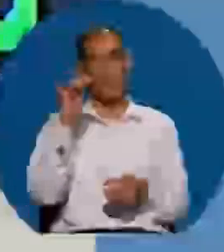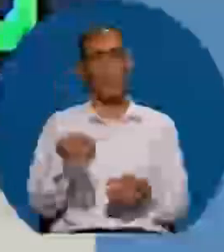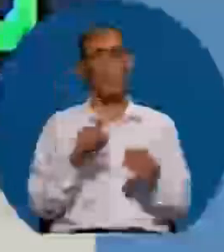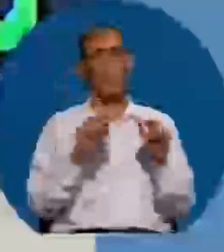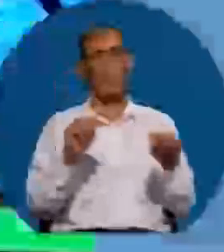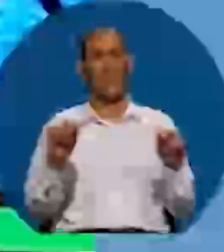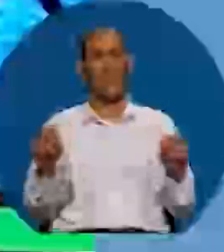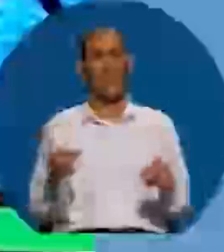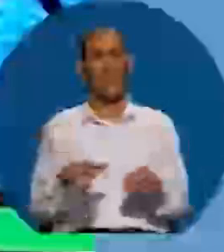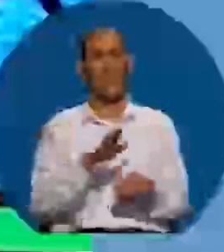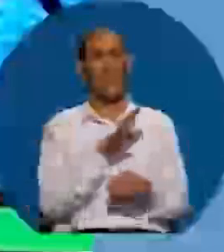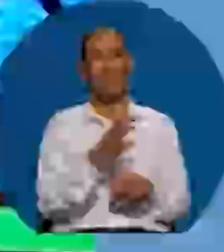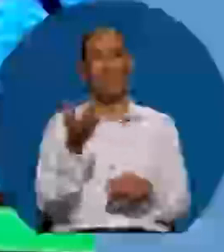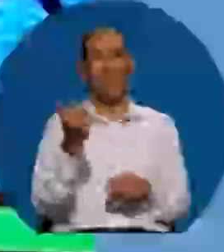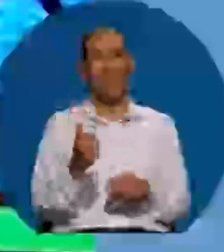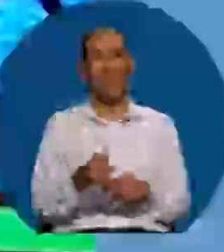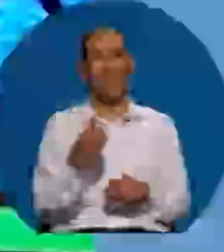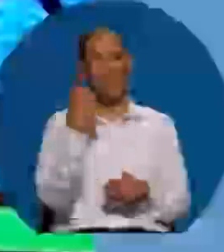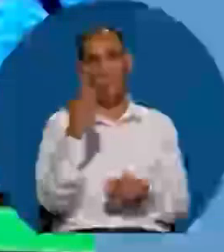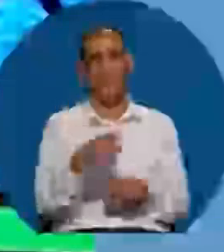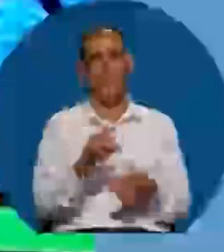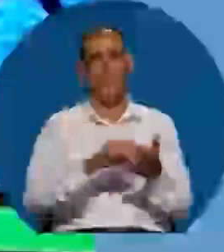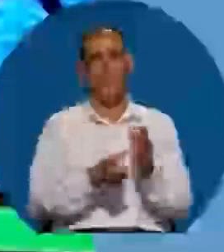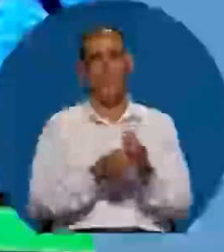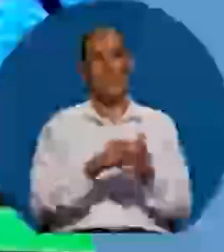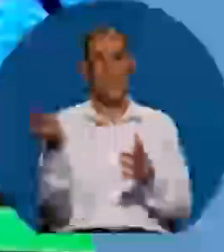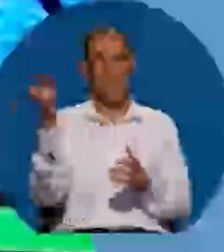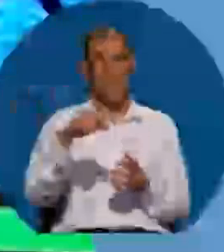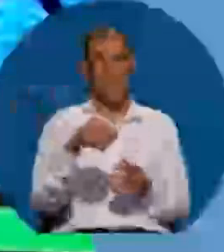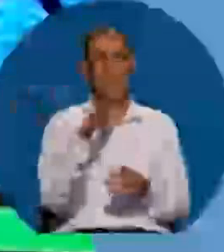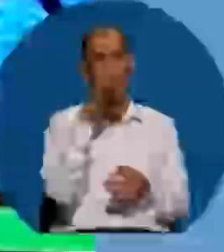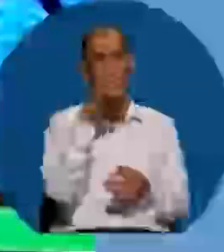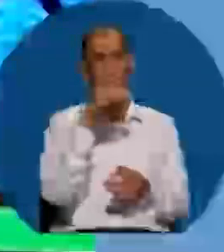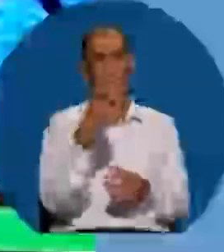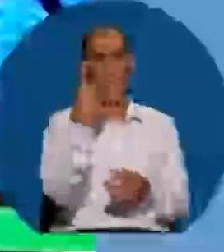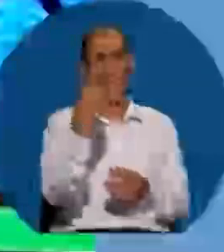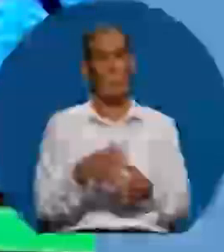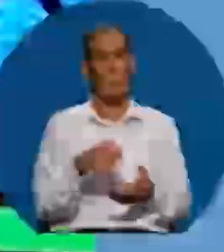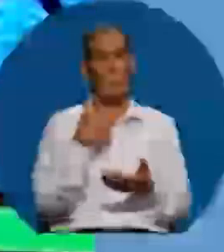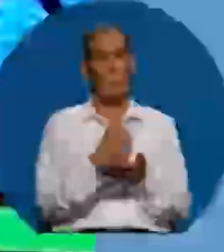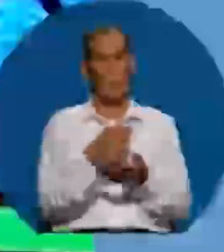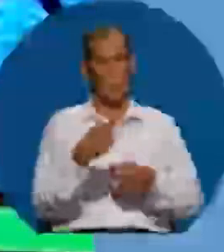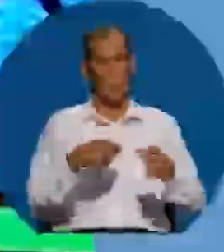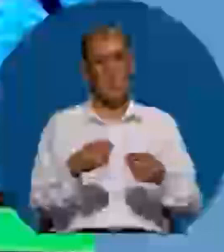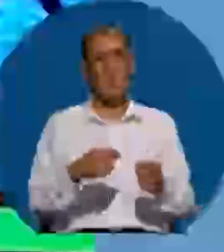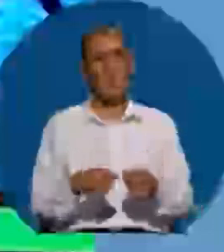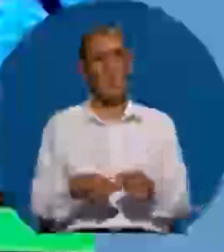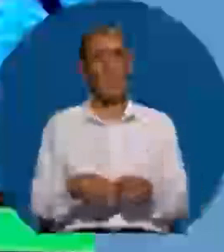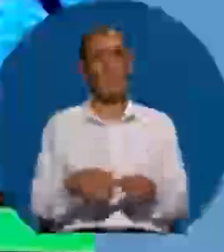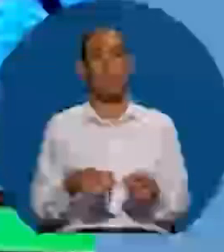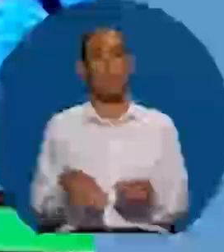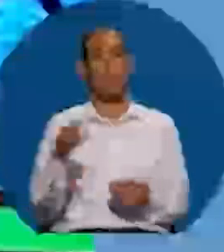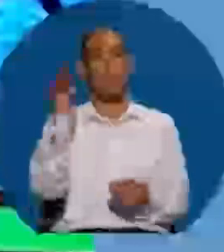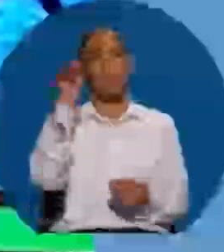бұл ұстаз болып есептеледі екен оқушылар. Мінекей, бірінші класқа келген уақытыңызда сіздерге президент тарапынан